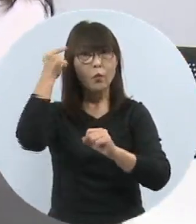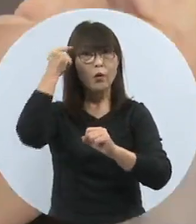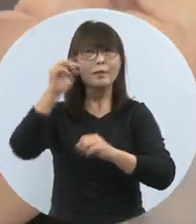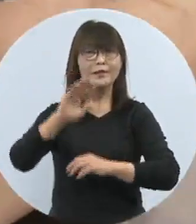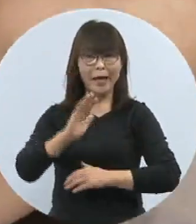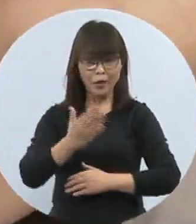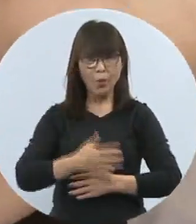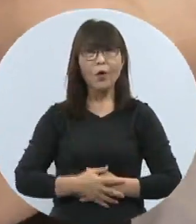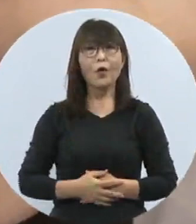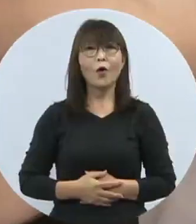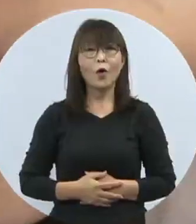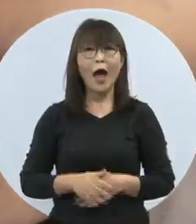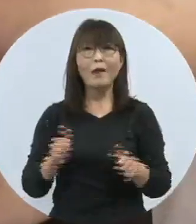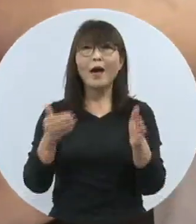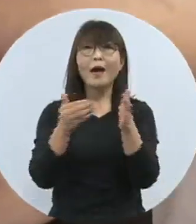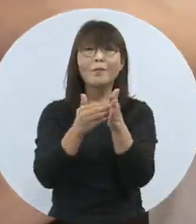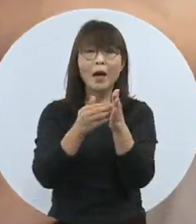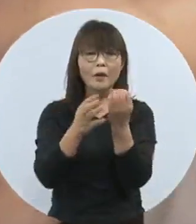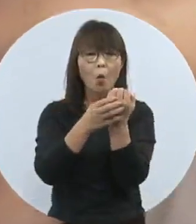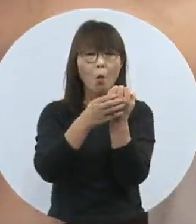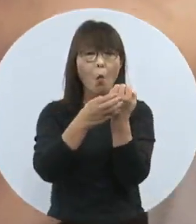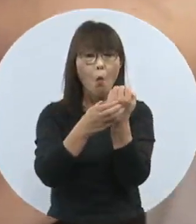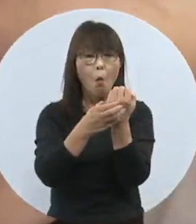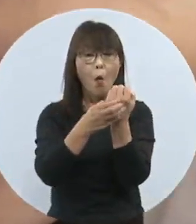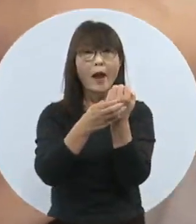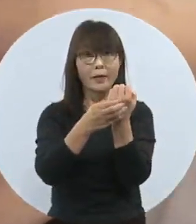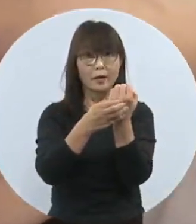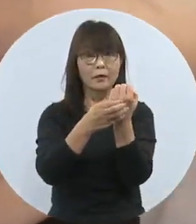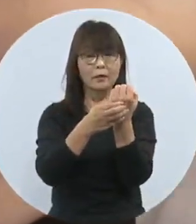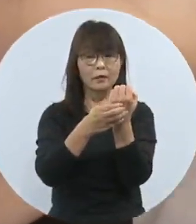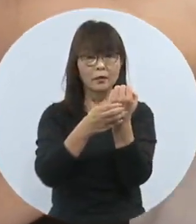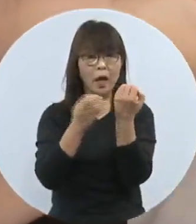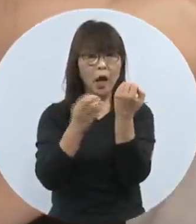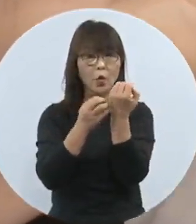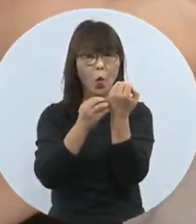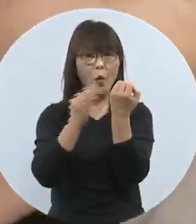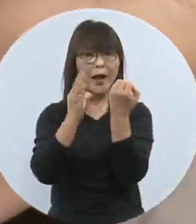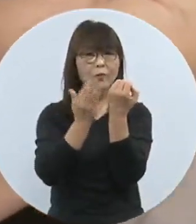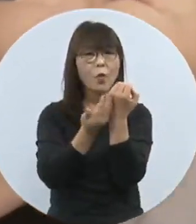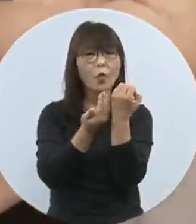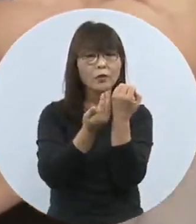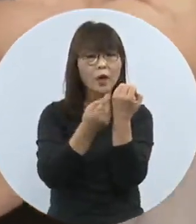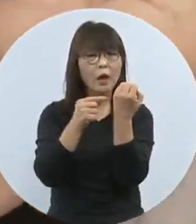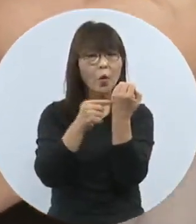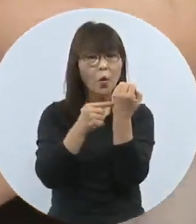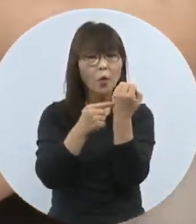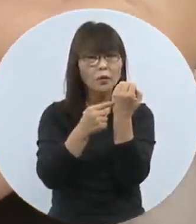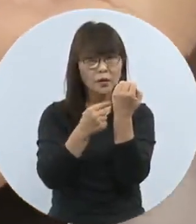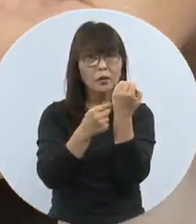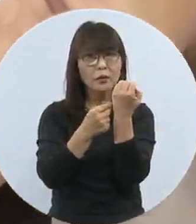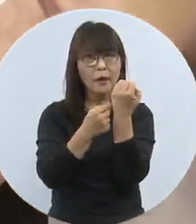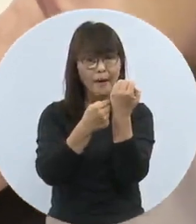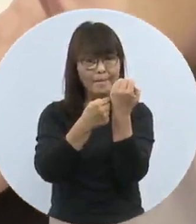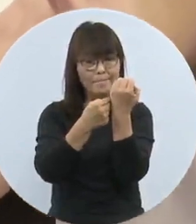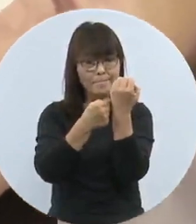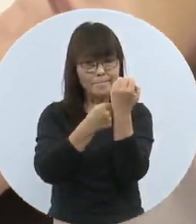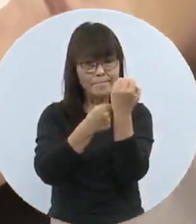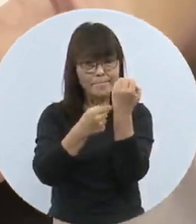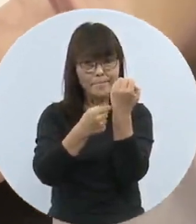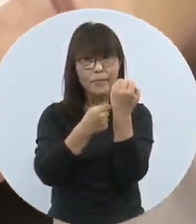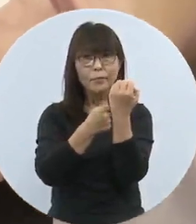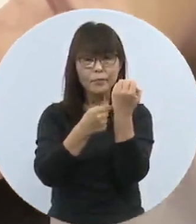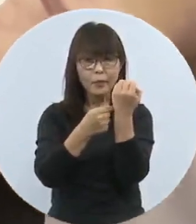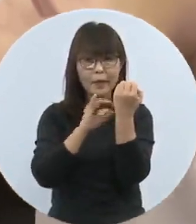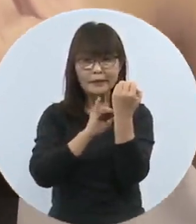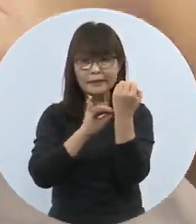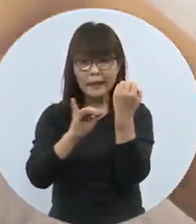が、今まで腫れていて少し汚れが残って腫れていったところの歯茎からちょっと出